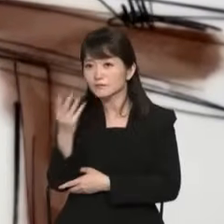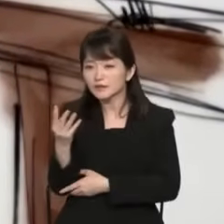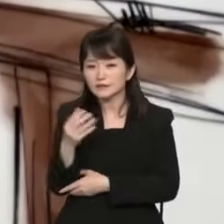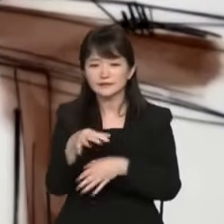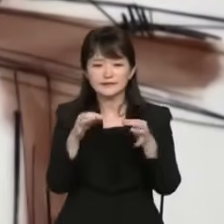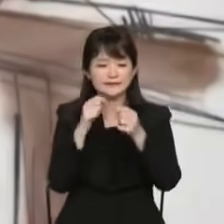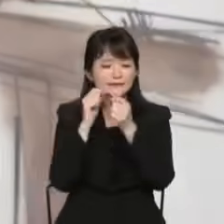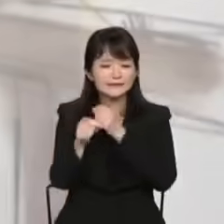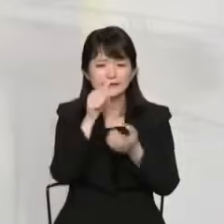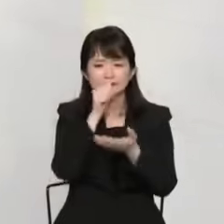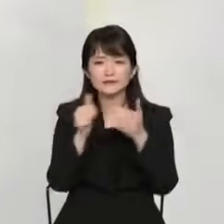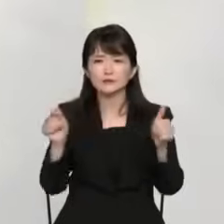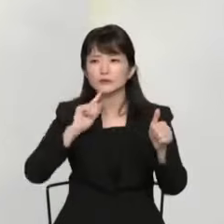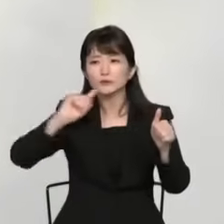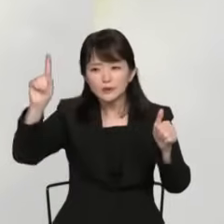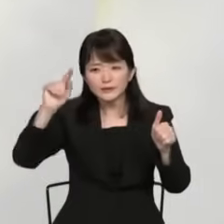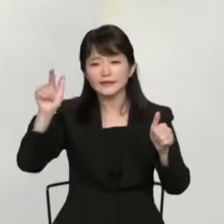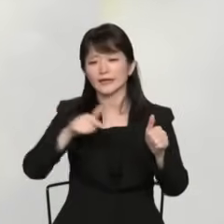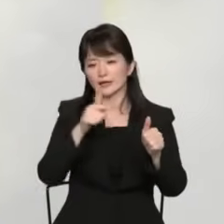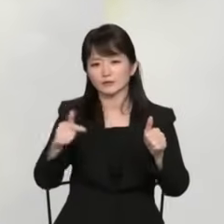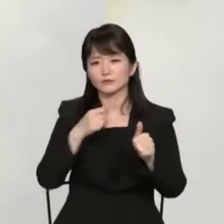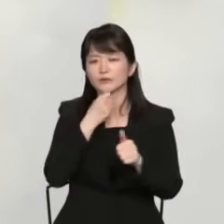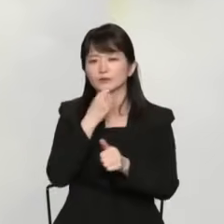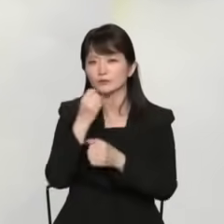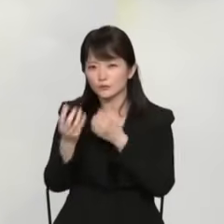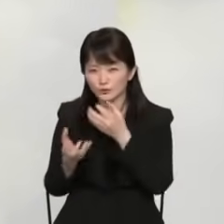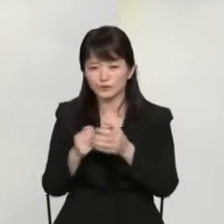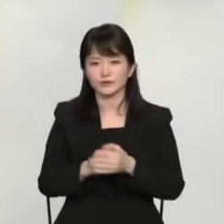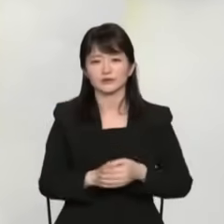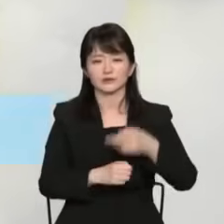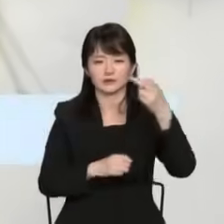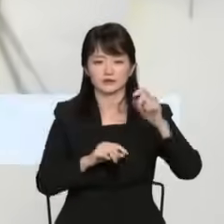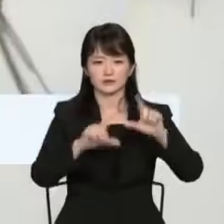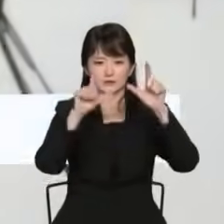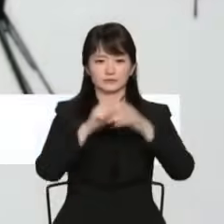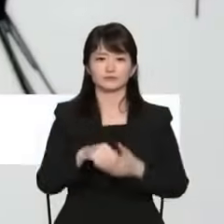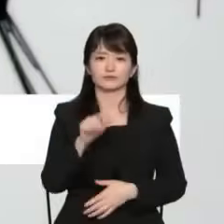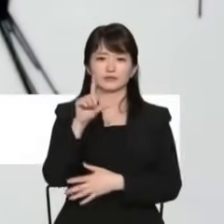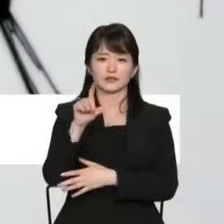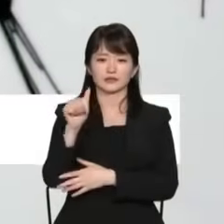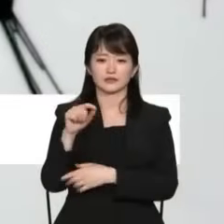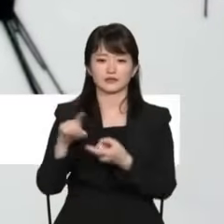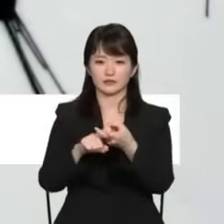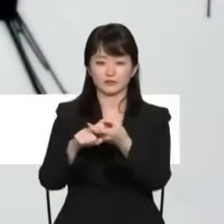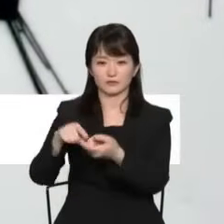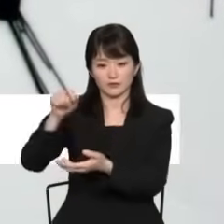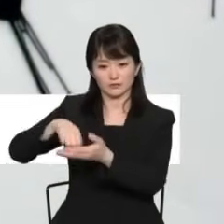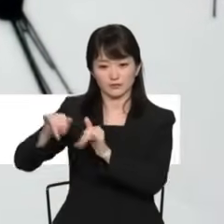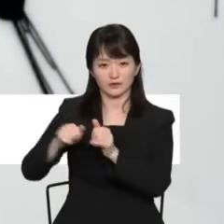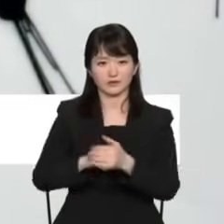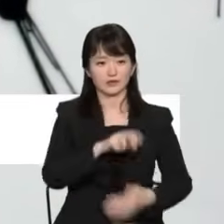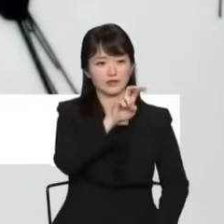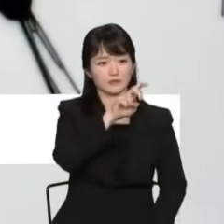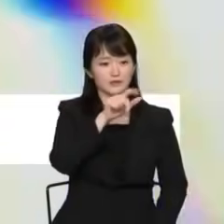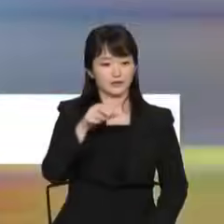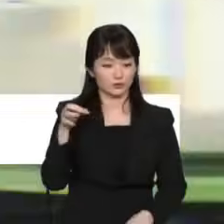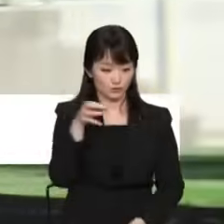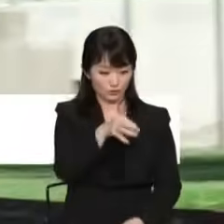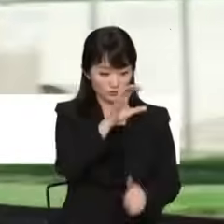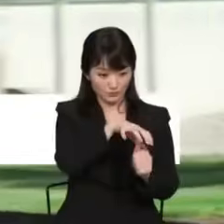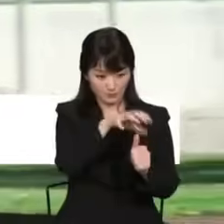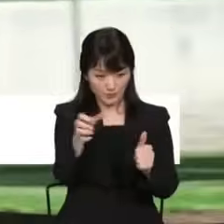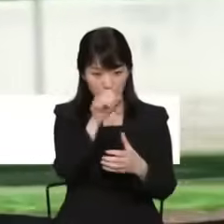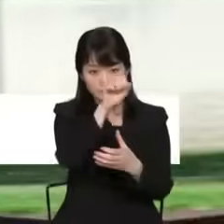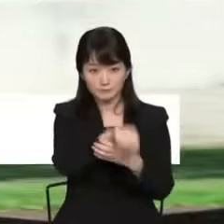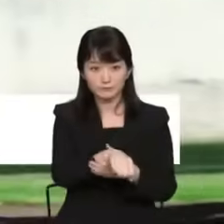사기 혐의로 기소된 지 하루 만입니다. 현지 시간 12일 LA 연방법원 판사는 미즈하라의 보석을 허용했습니다.